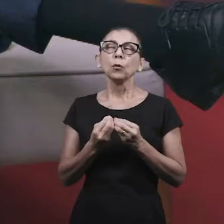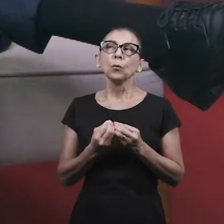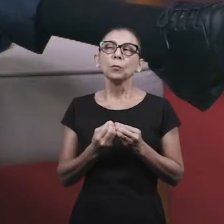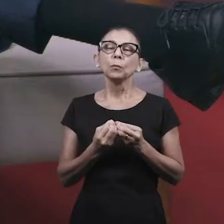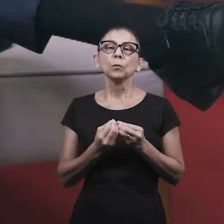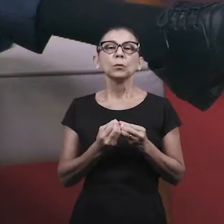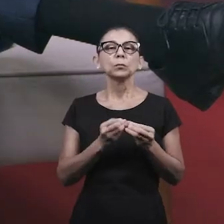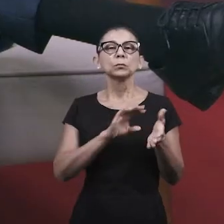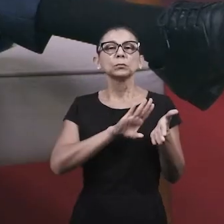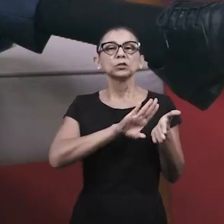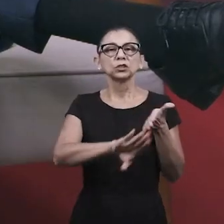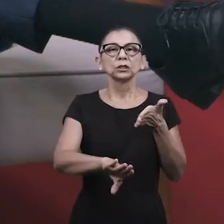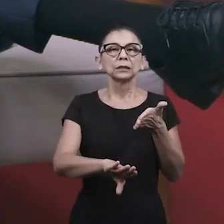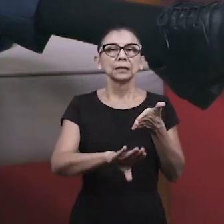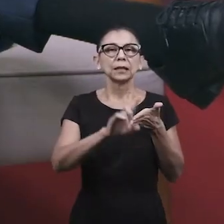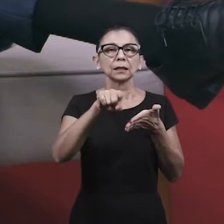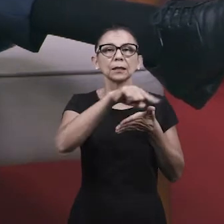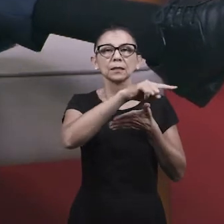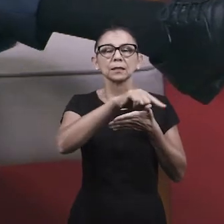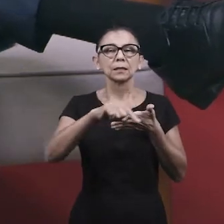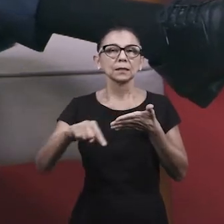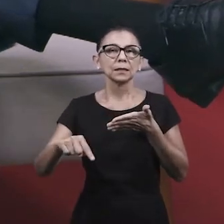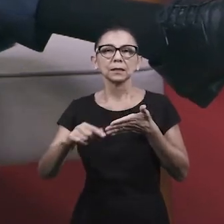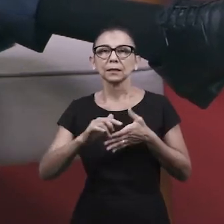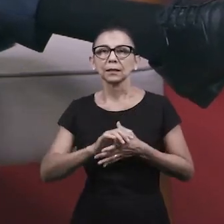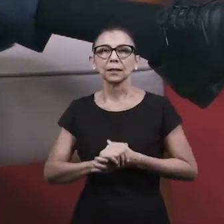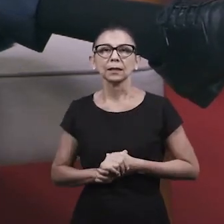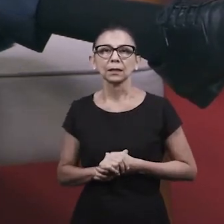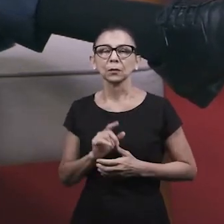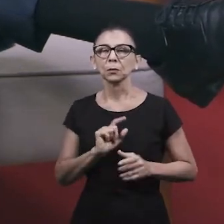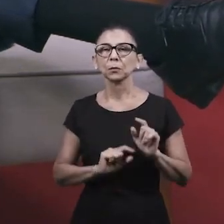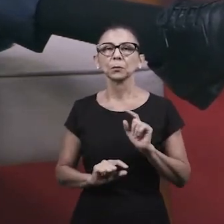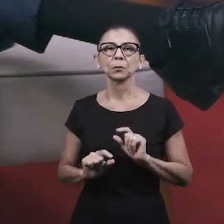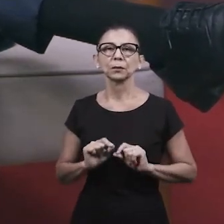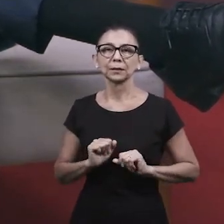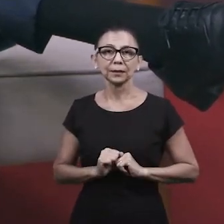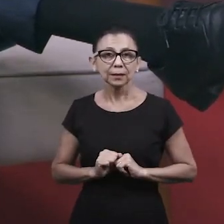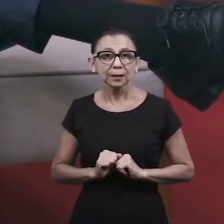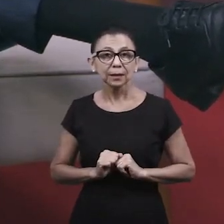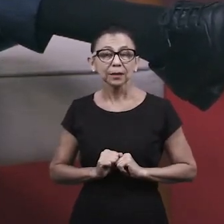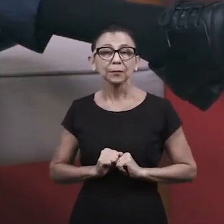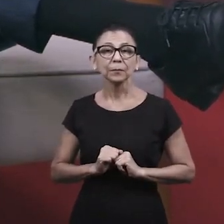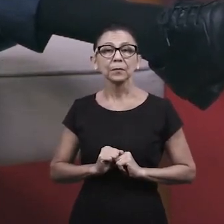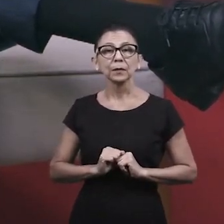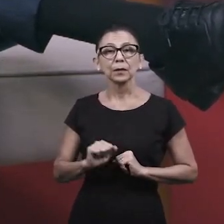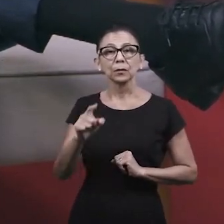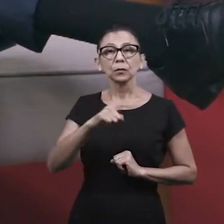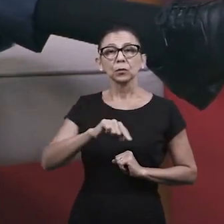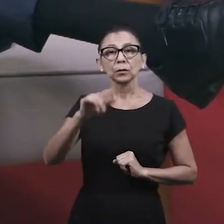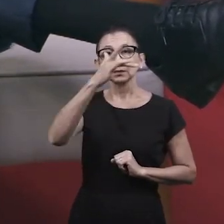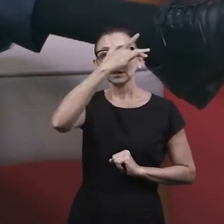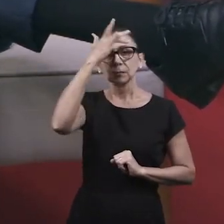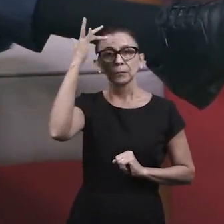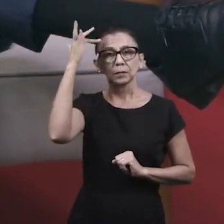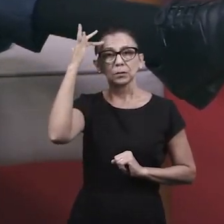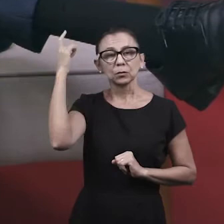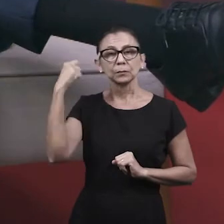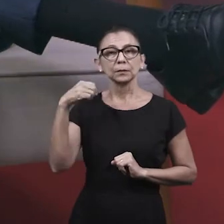Daniel. C'est que nous n'avons pas comment exclure de l'évangile, d'une